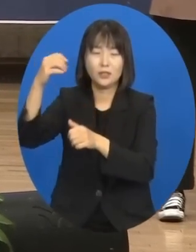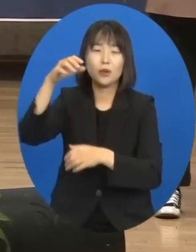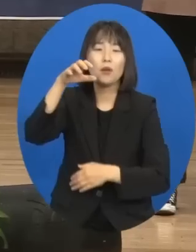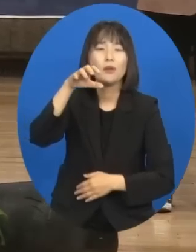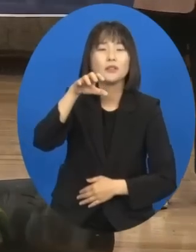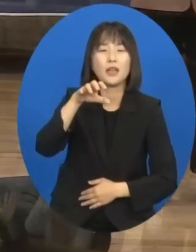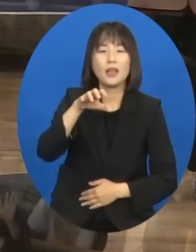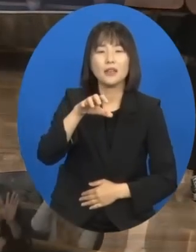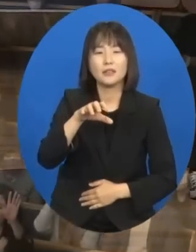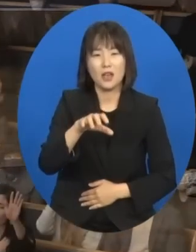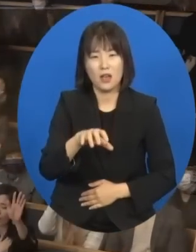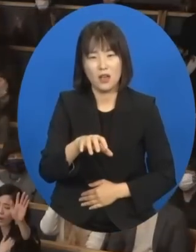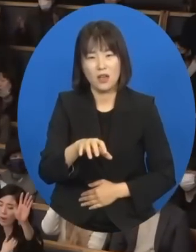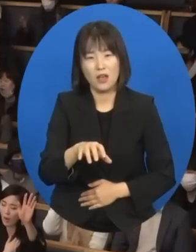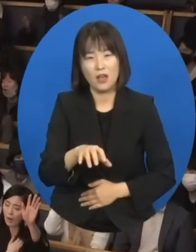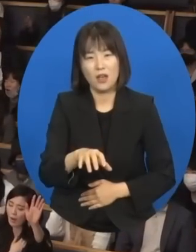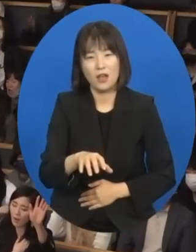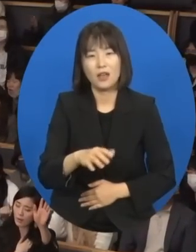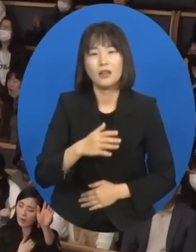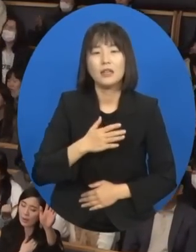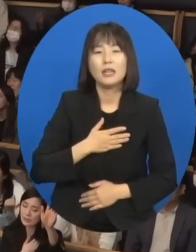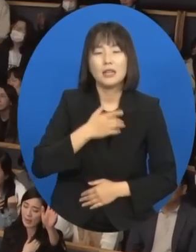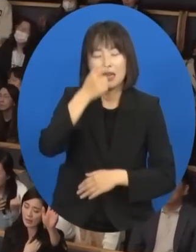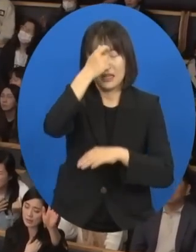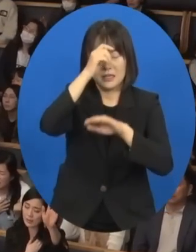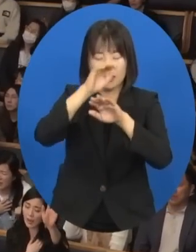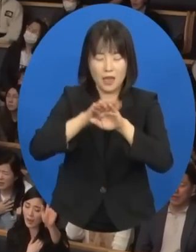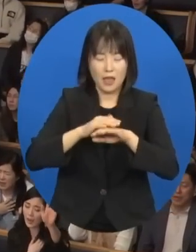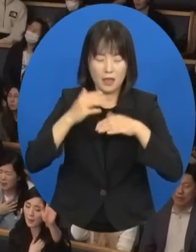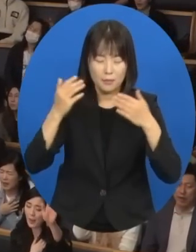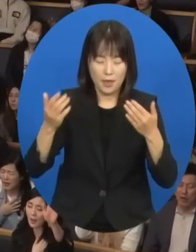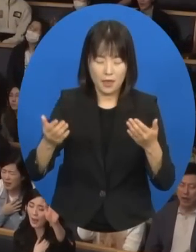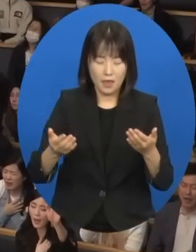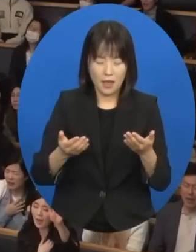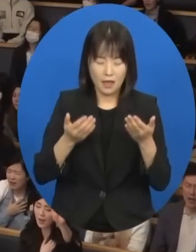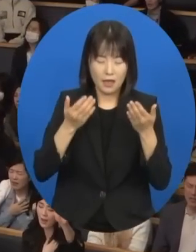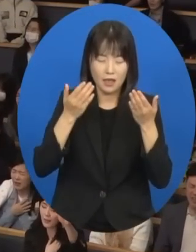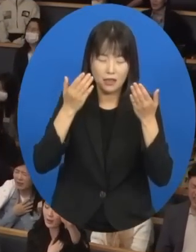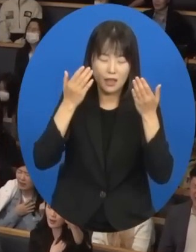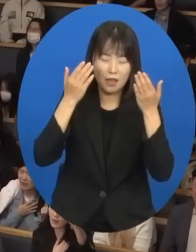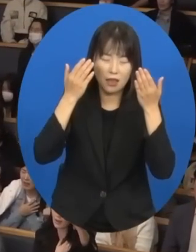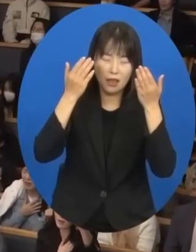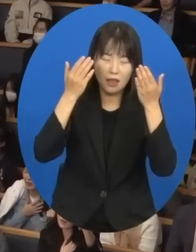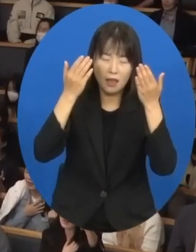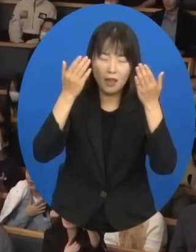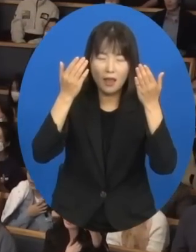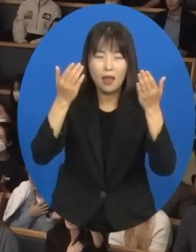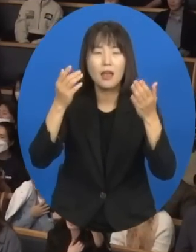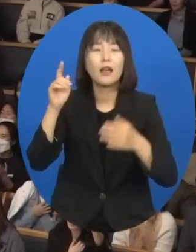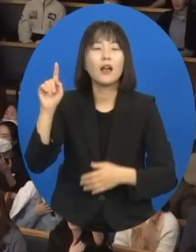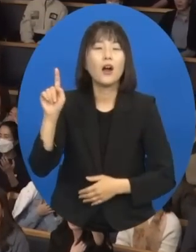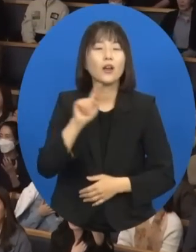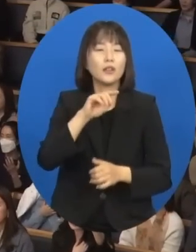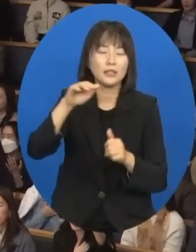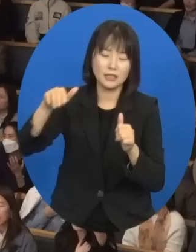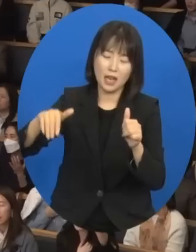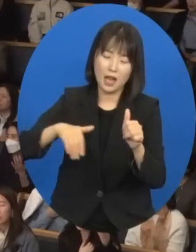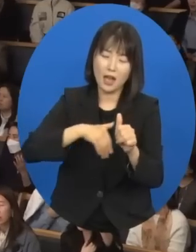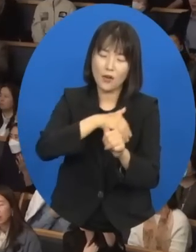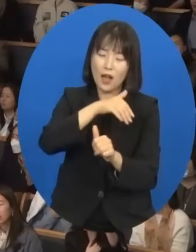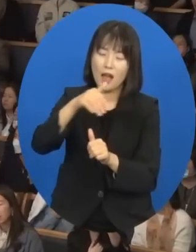부르신 곳에서 나는 예배하네.